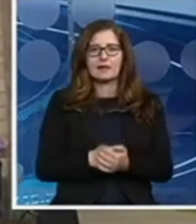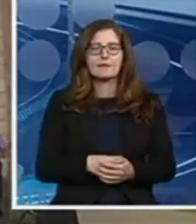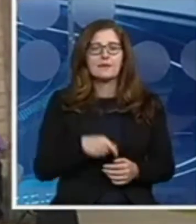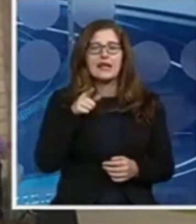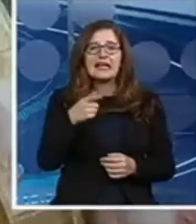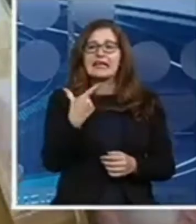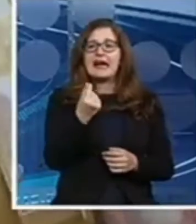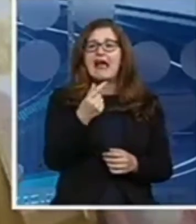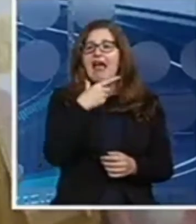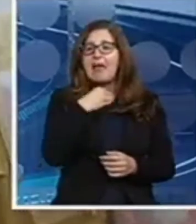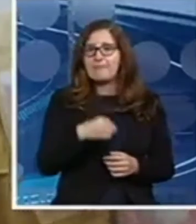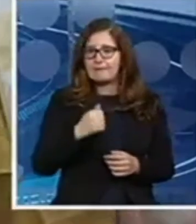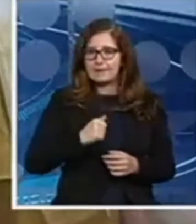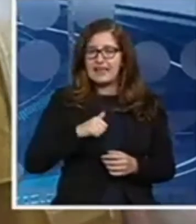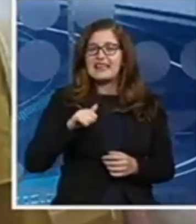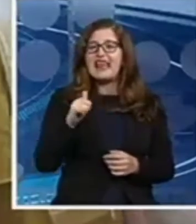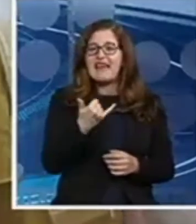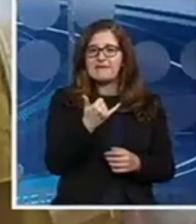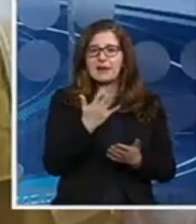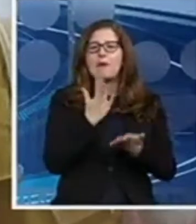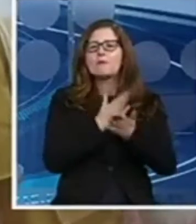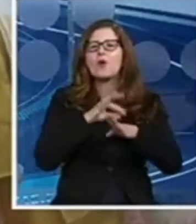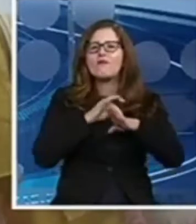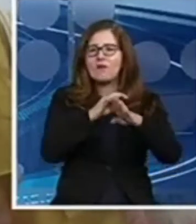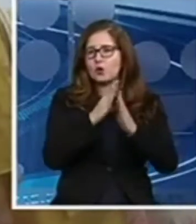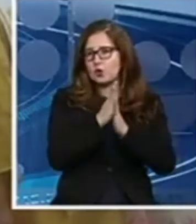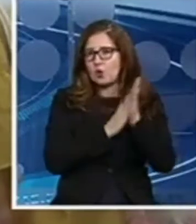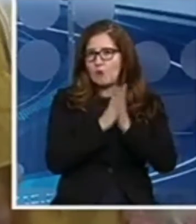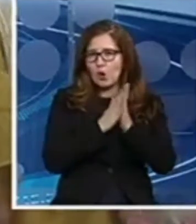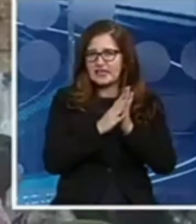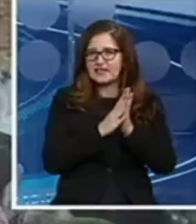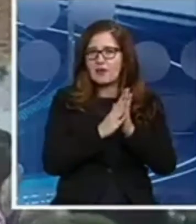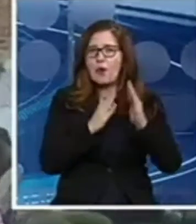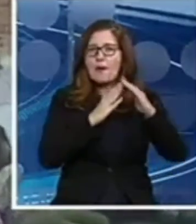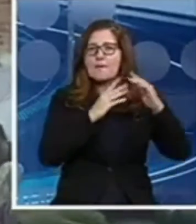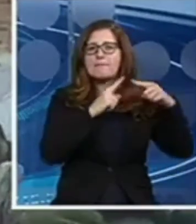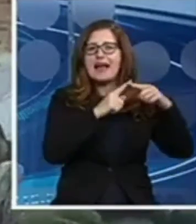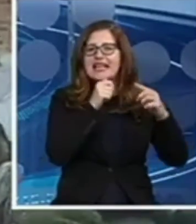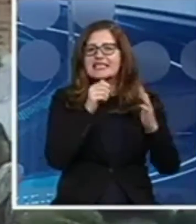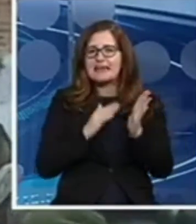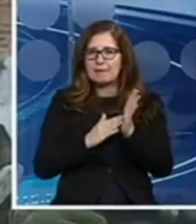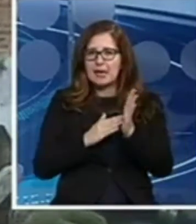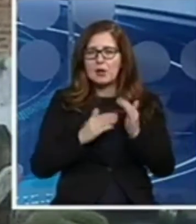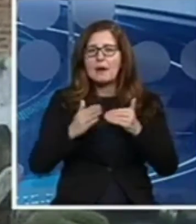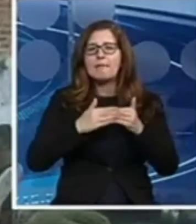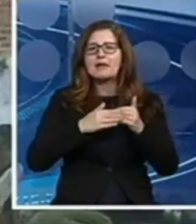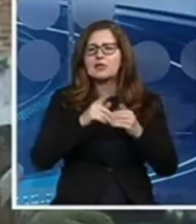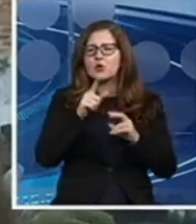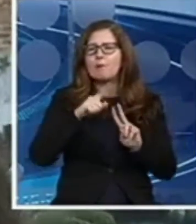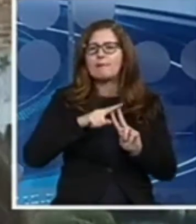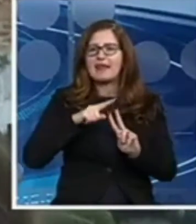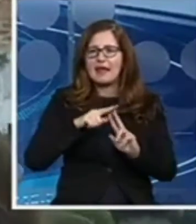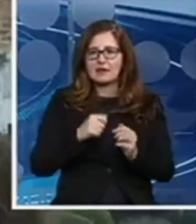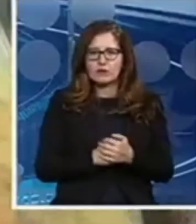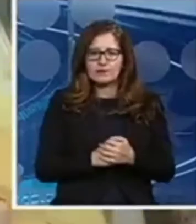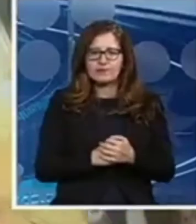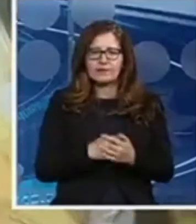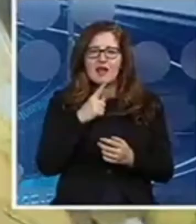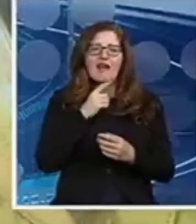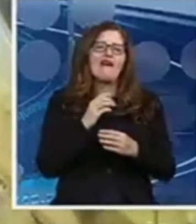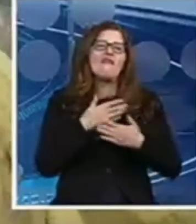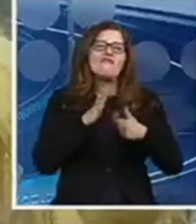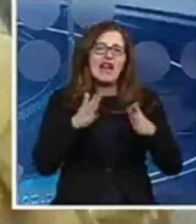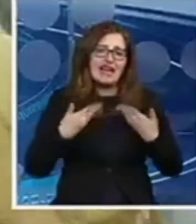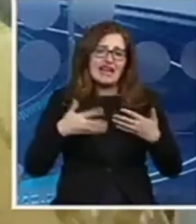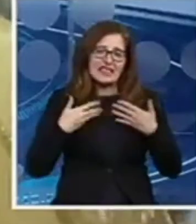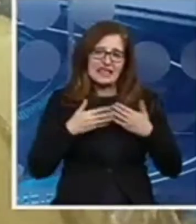je sa episkopom Banja Lučkim Jefremom služio svetu arhijerijsku liturgiju u manastiru Miloševac u blizini Prijedora. Radost je